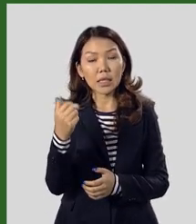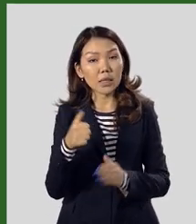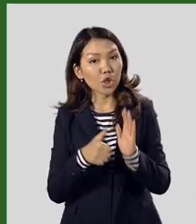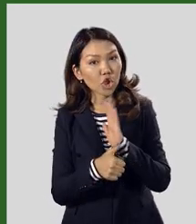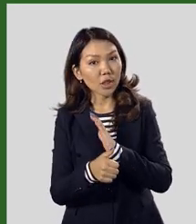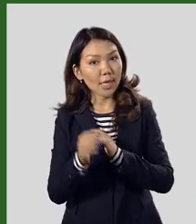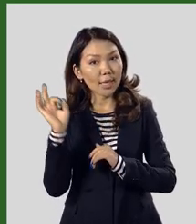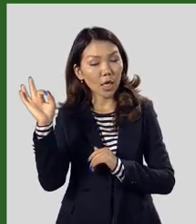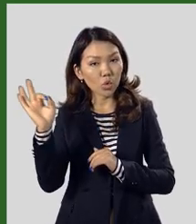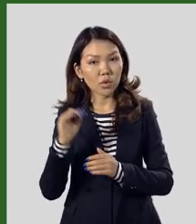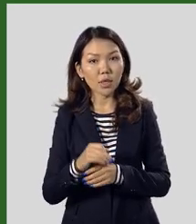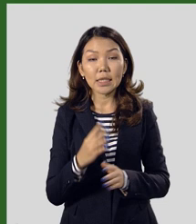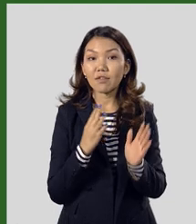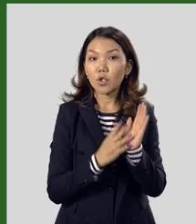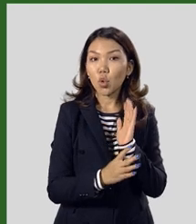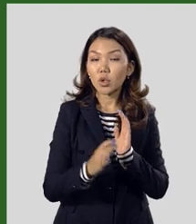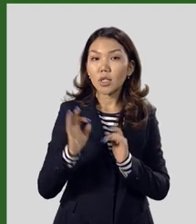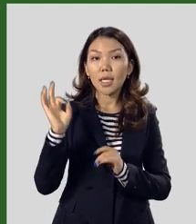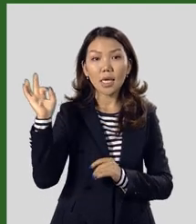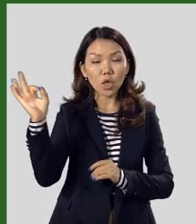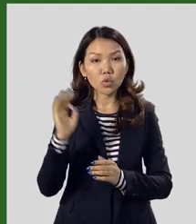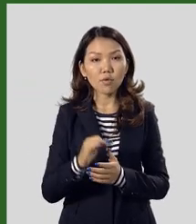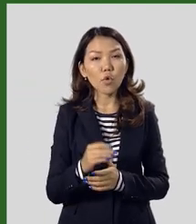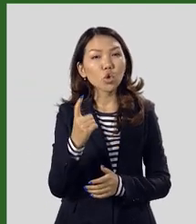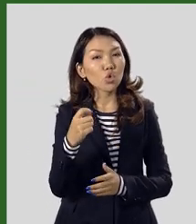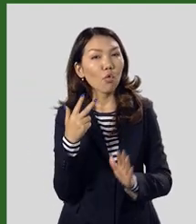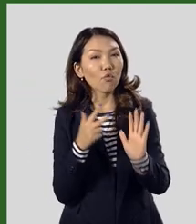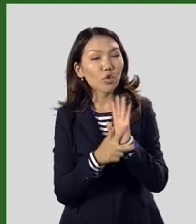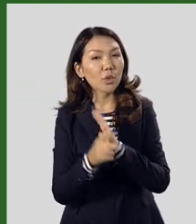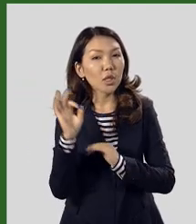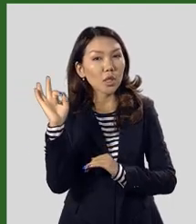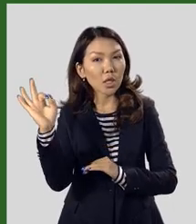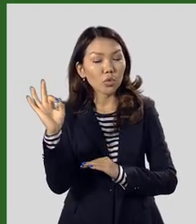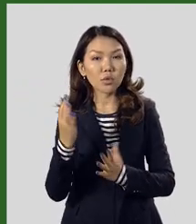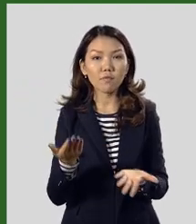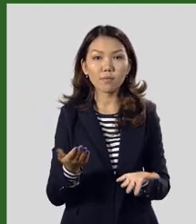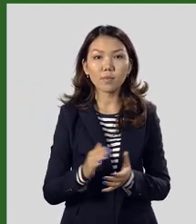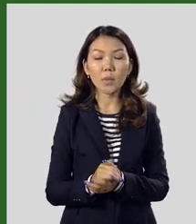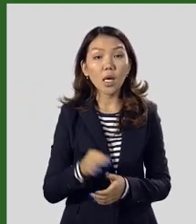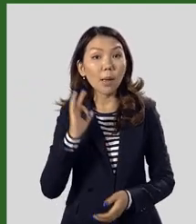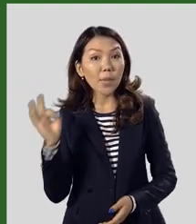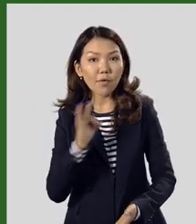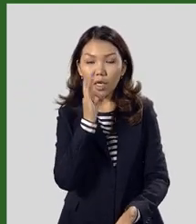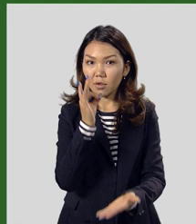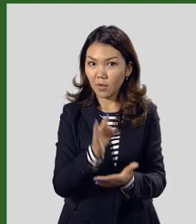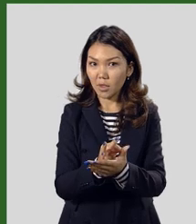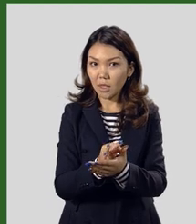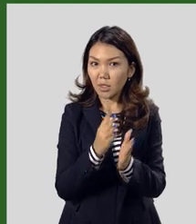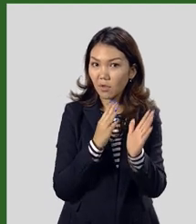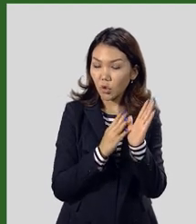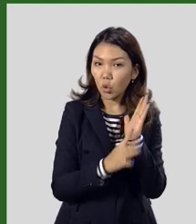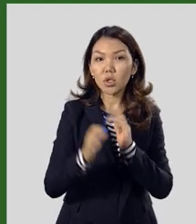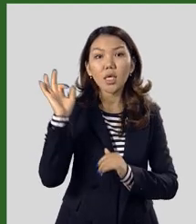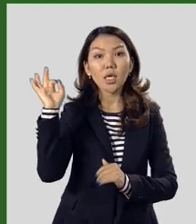360 градусов, 90 градусов, 180 градусов. Правильный ответ –